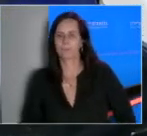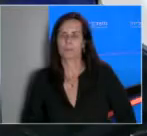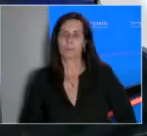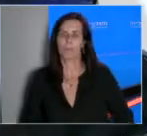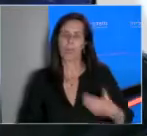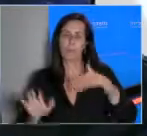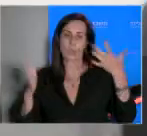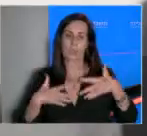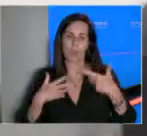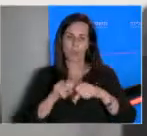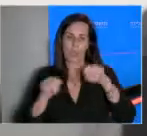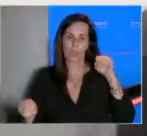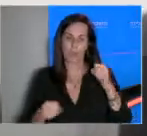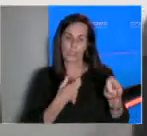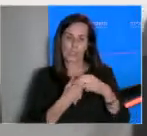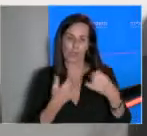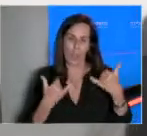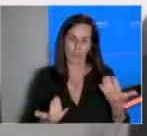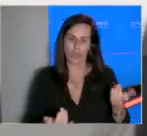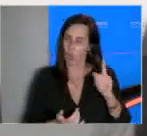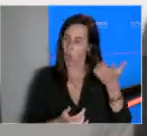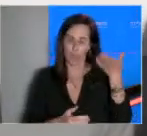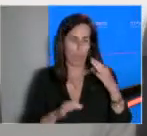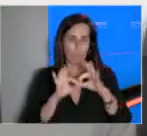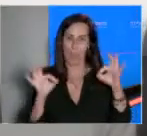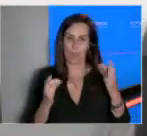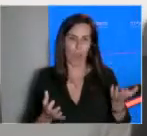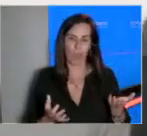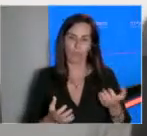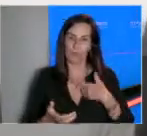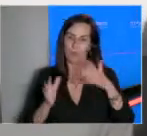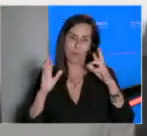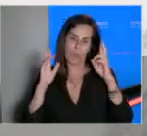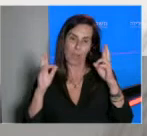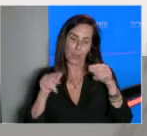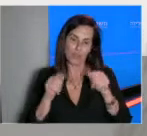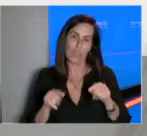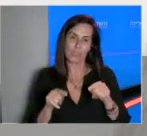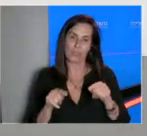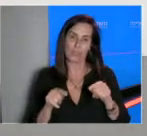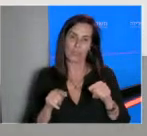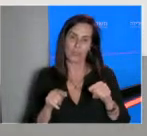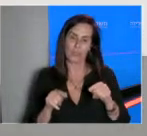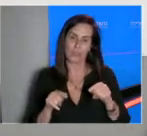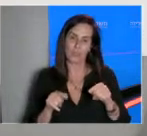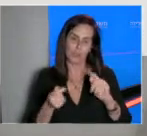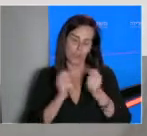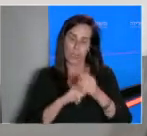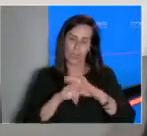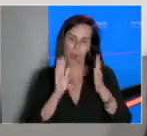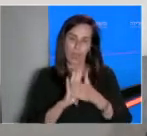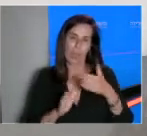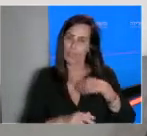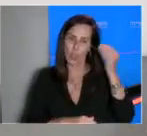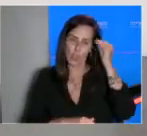אני מאוד שמחה שההסתדרות הצטרפה עכשיו, היא לא הייתה בתחילת הדרך, ואני מאוד מקווה שזה יתה את המשוואה. תראה,